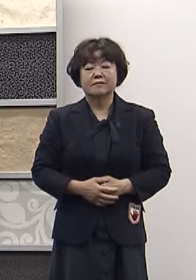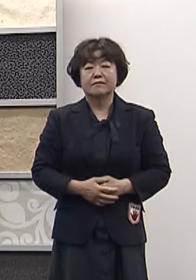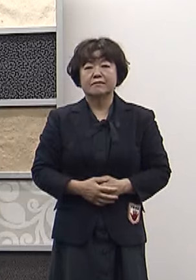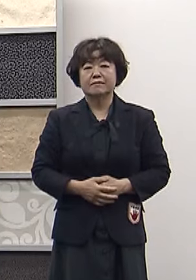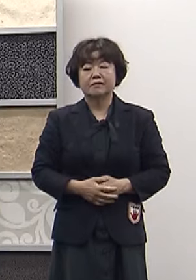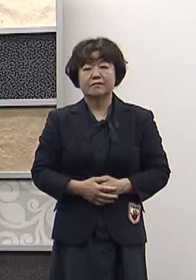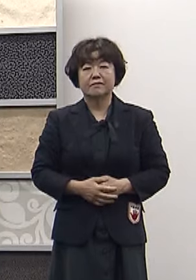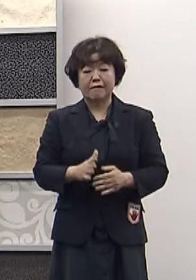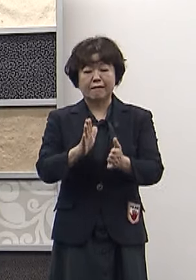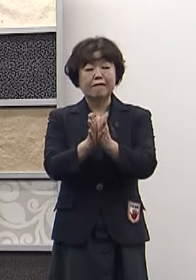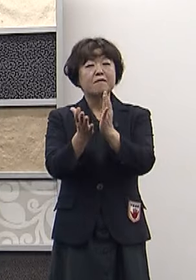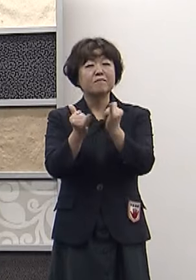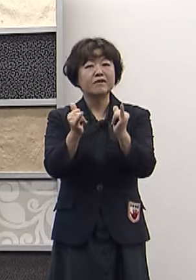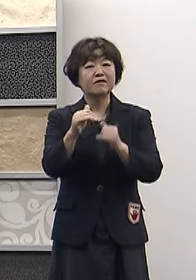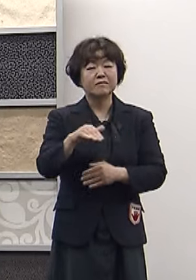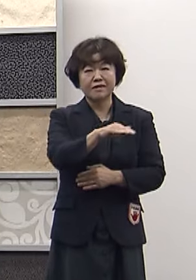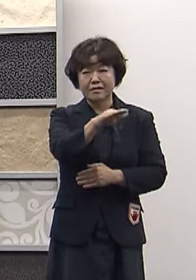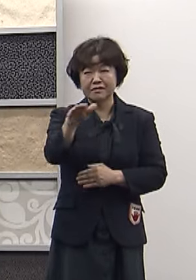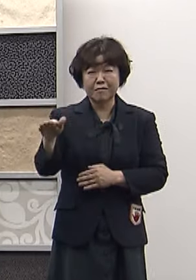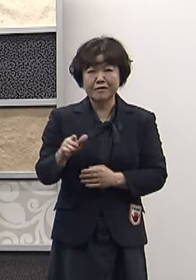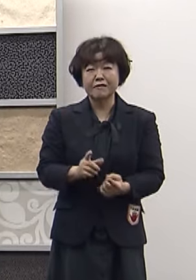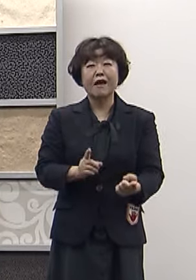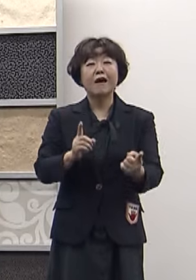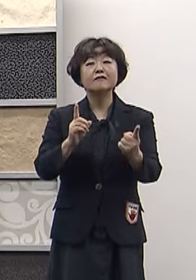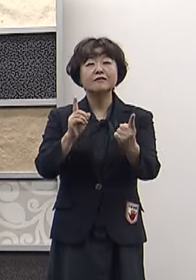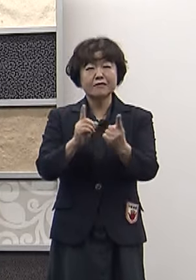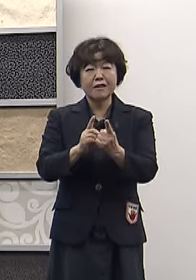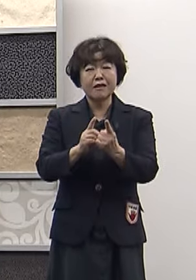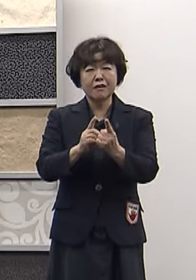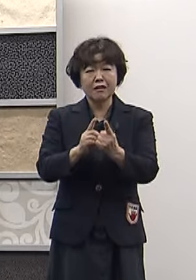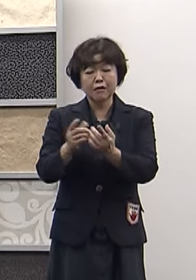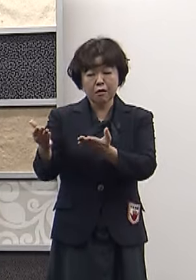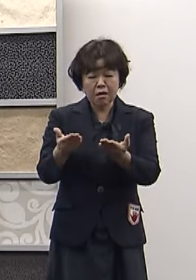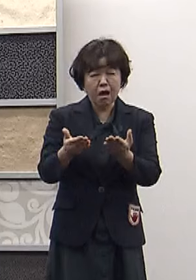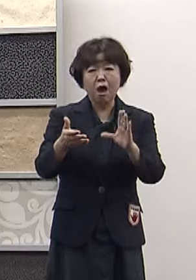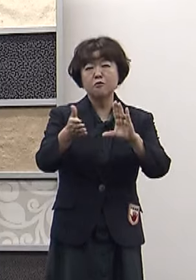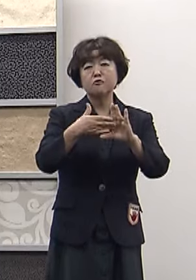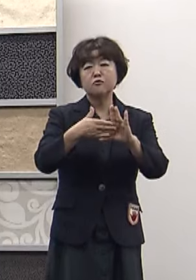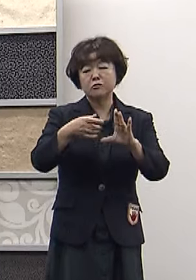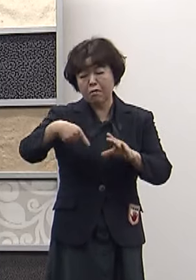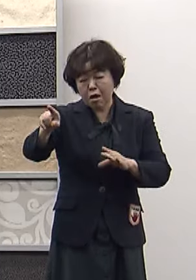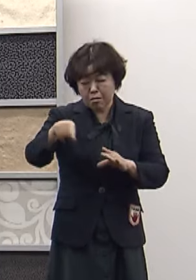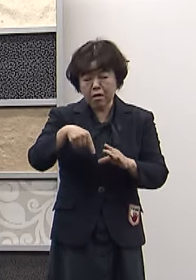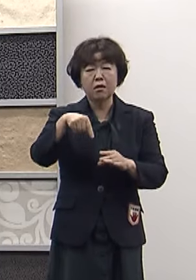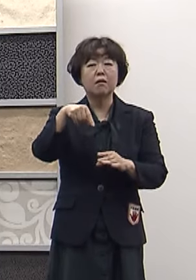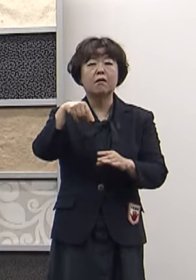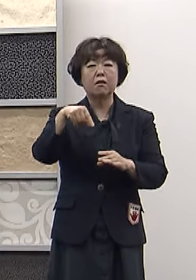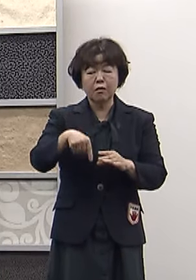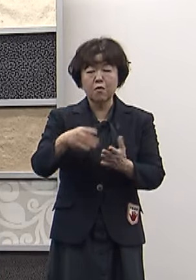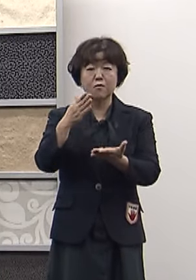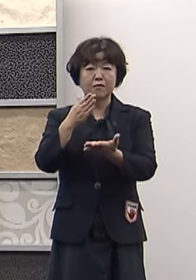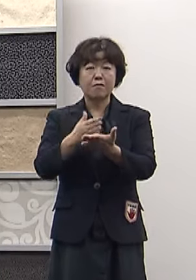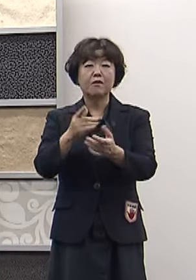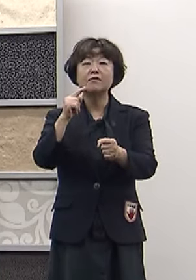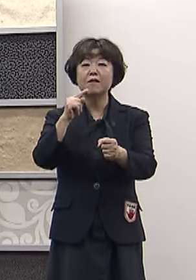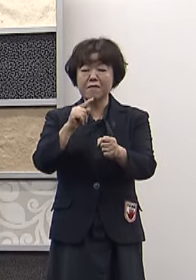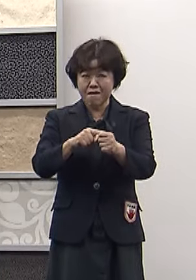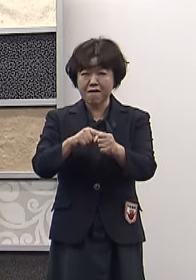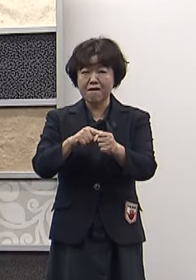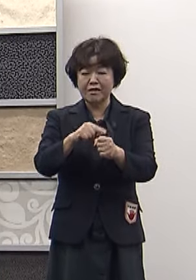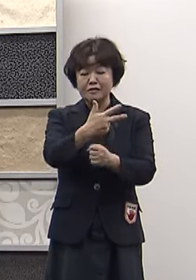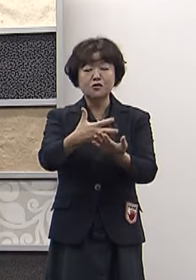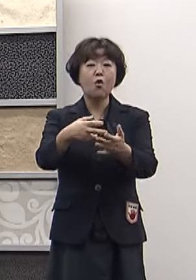加えまして、県民の皆様に対しましては、再配達の削減に向けた行動変容をお願いするべく、